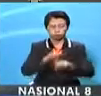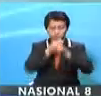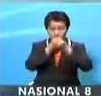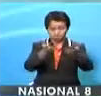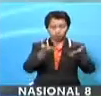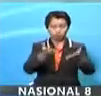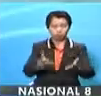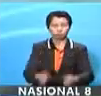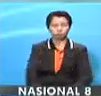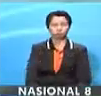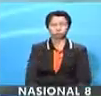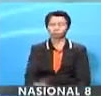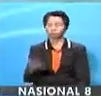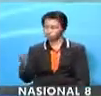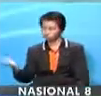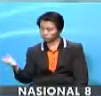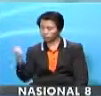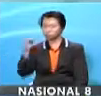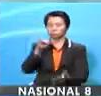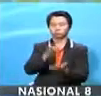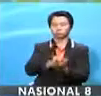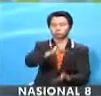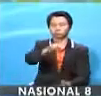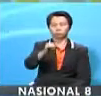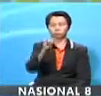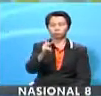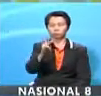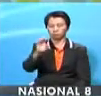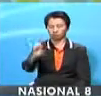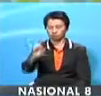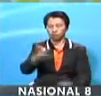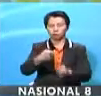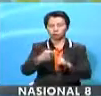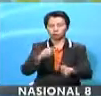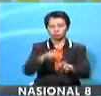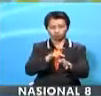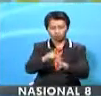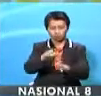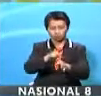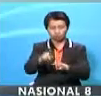ini. Beliau yakin jawatankuasa khas ekonomi yang terdiri daripada